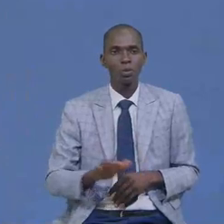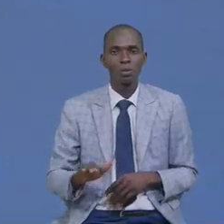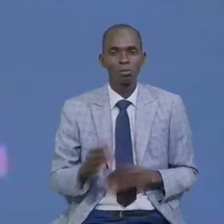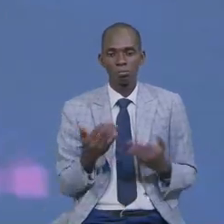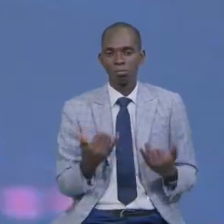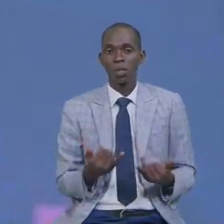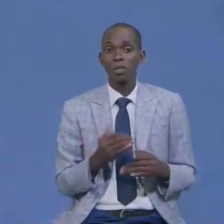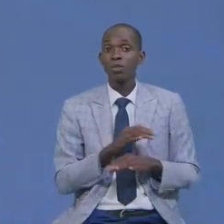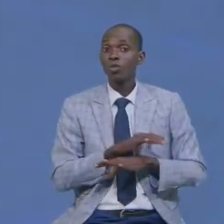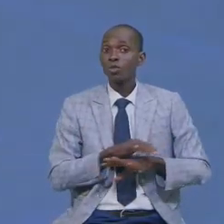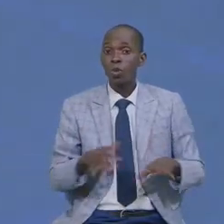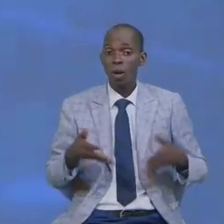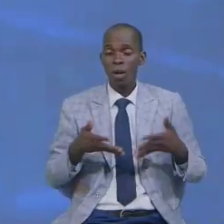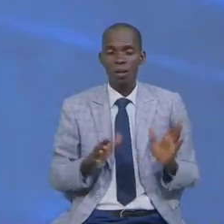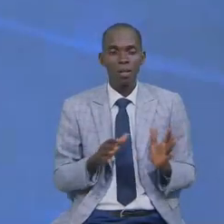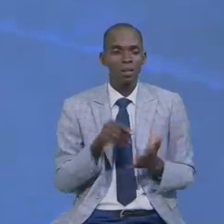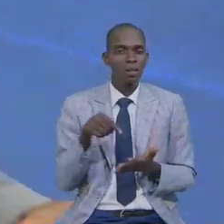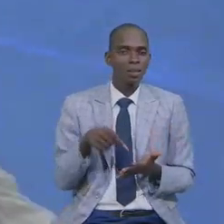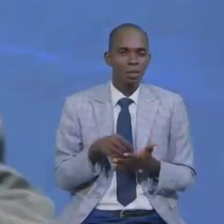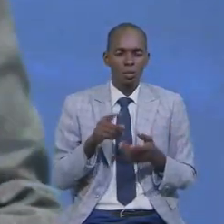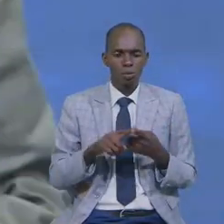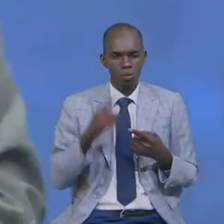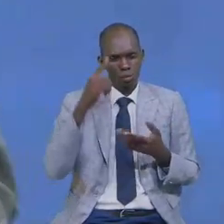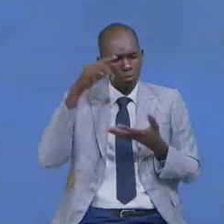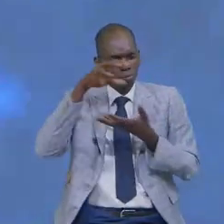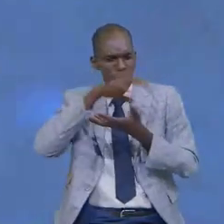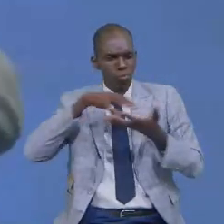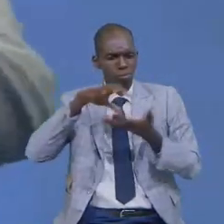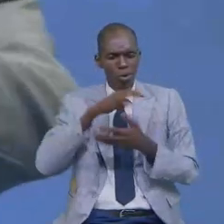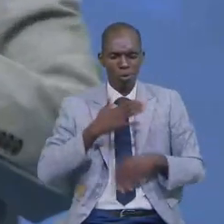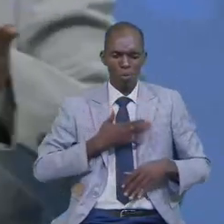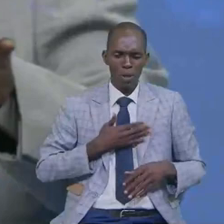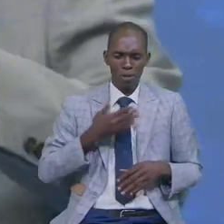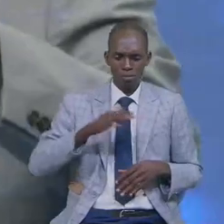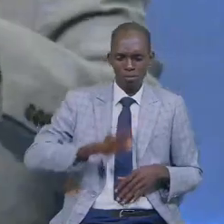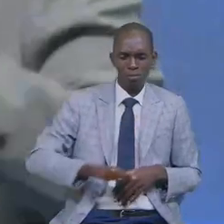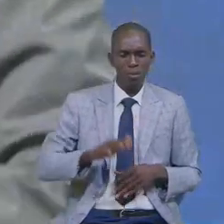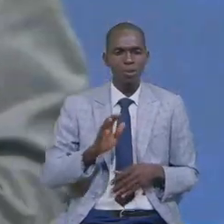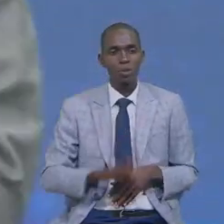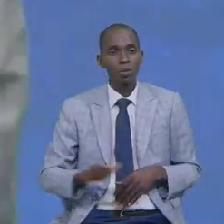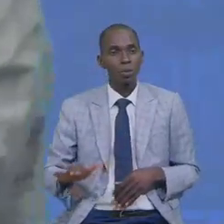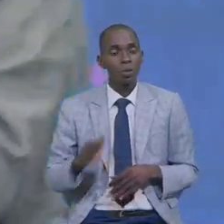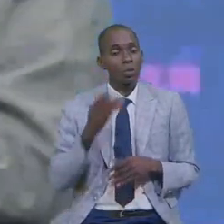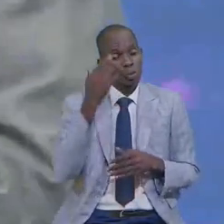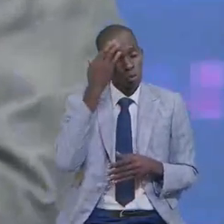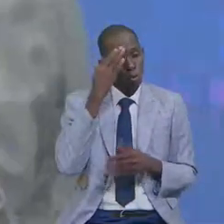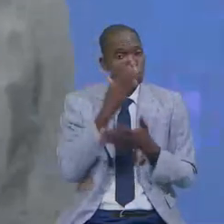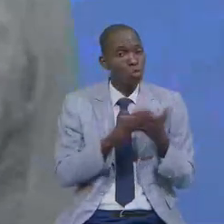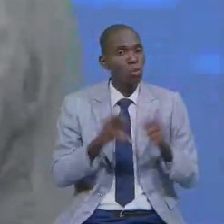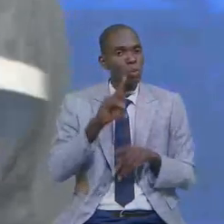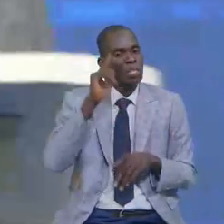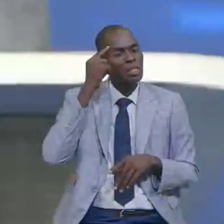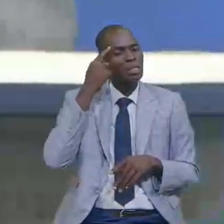permettez pas à cela de vous confondre. Mes petits enfants, vous savez, certaines personnes pensent, être né